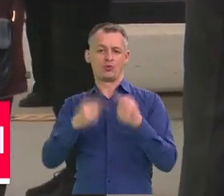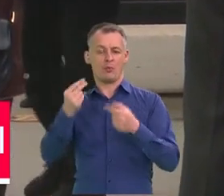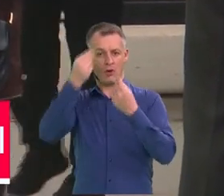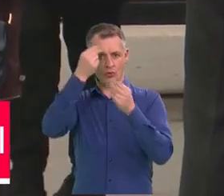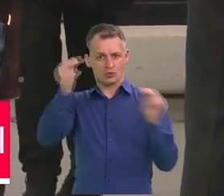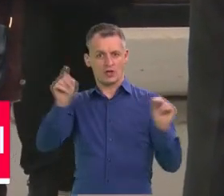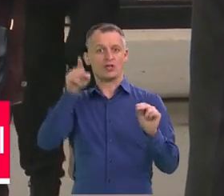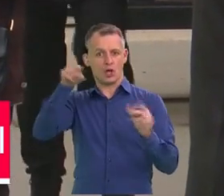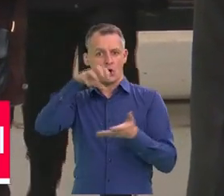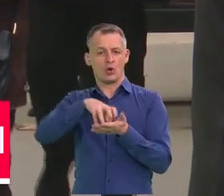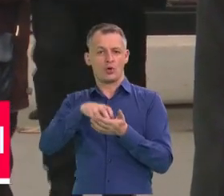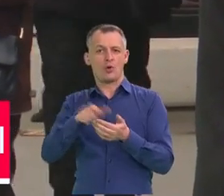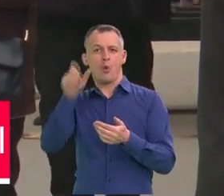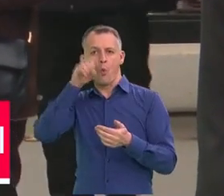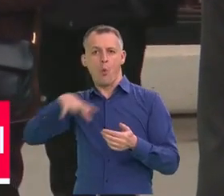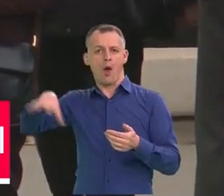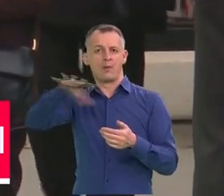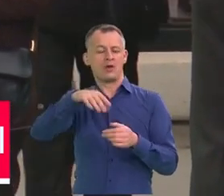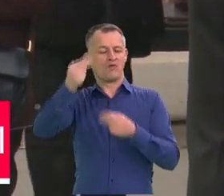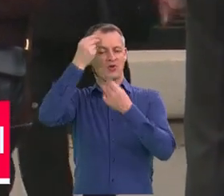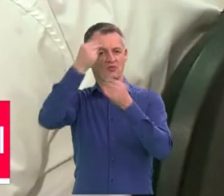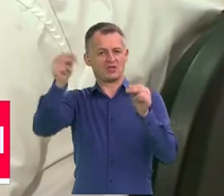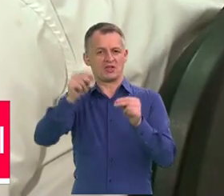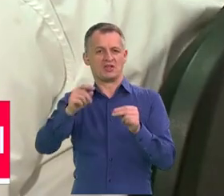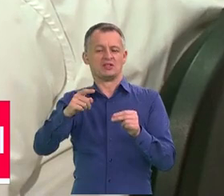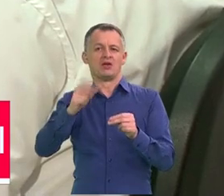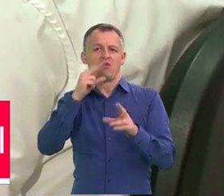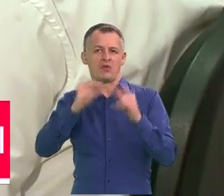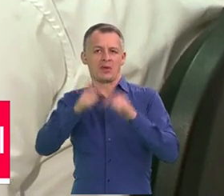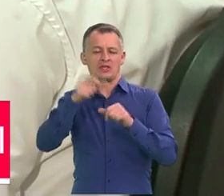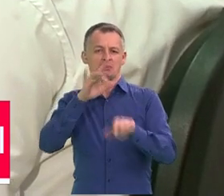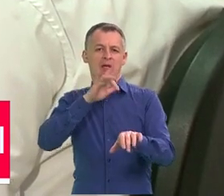comandă, populația a fost informată că este vorba de un exercițiu.